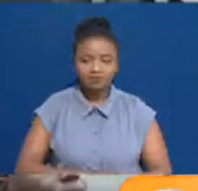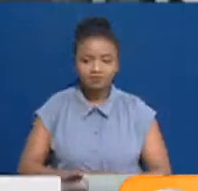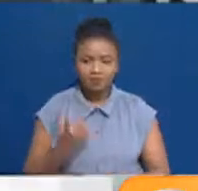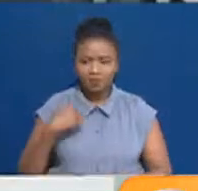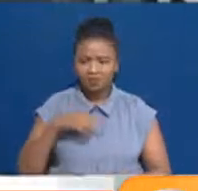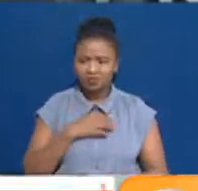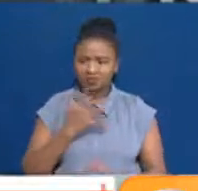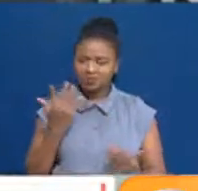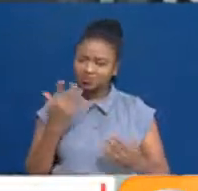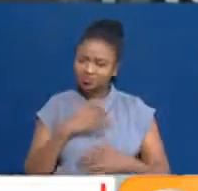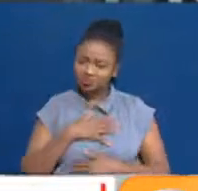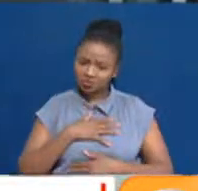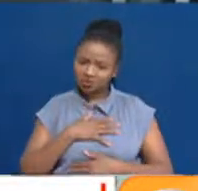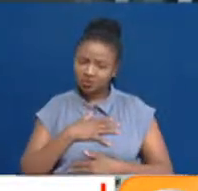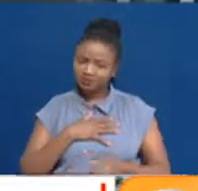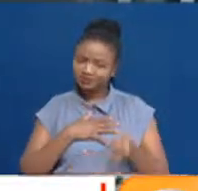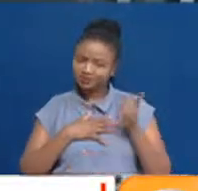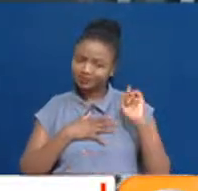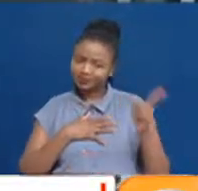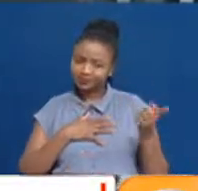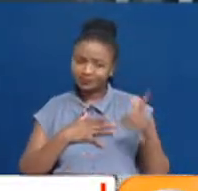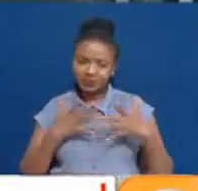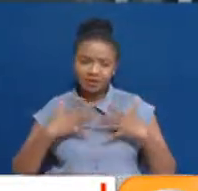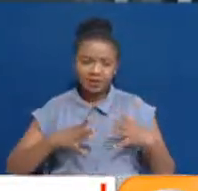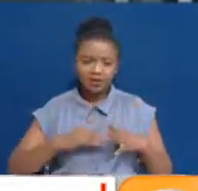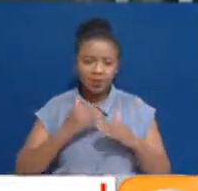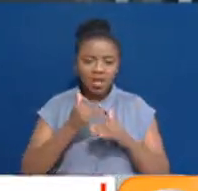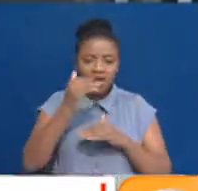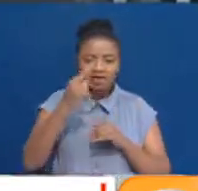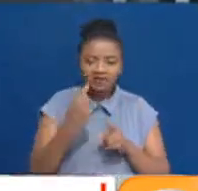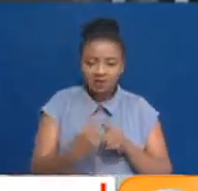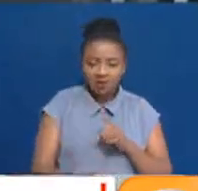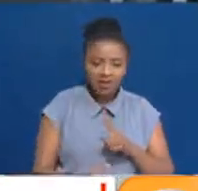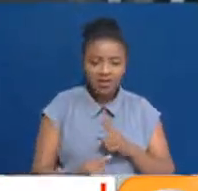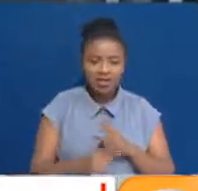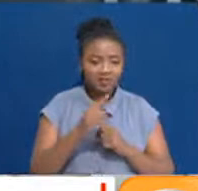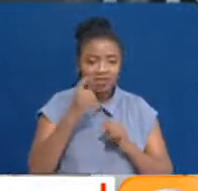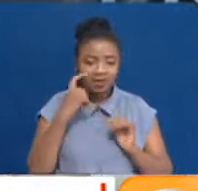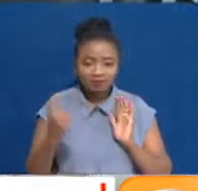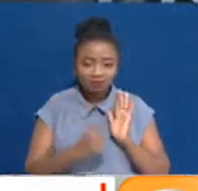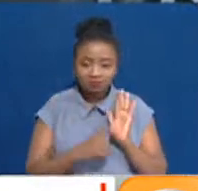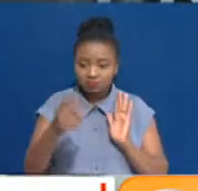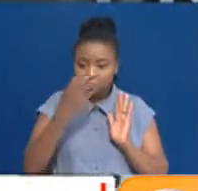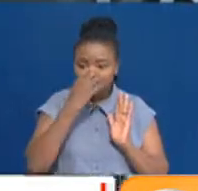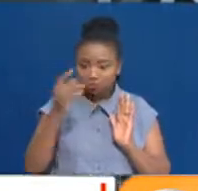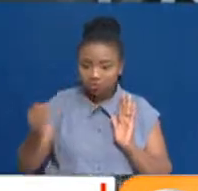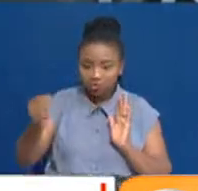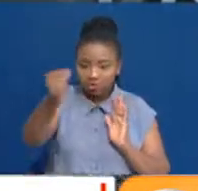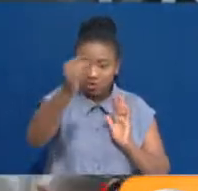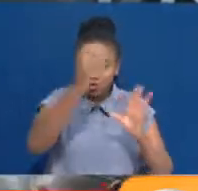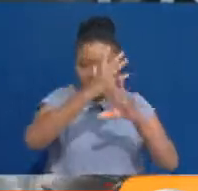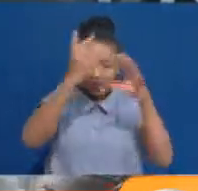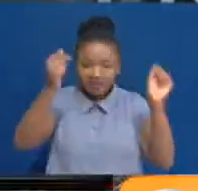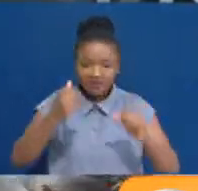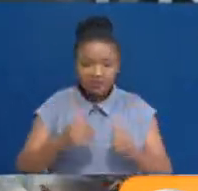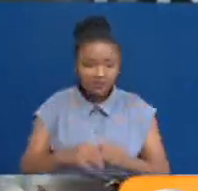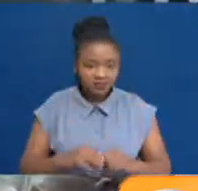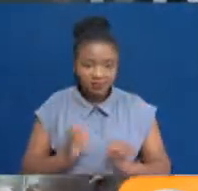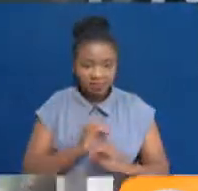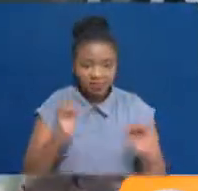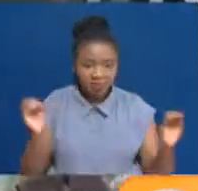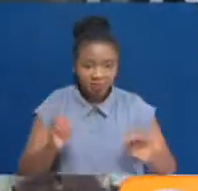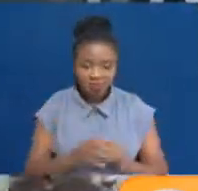tunashangaa. Wale watu baada ya mwaka moja hawajatambua kwamba uchaguzi ulikwisha na rais ni William